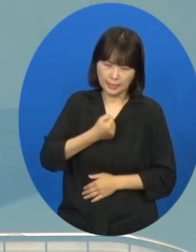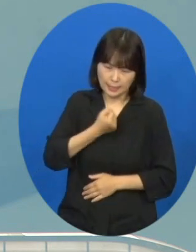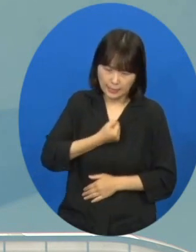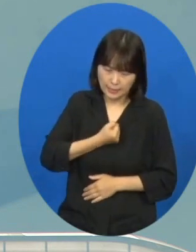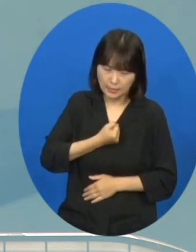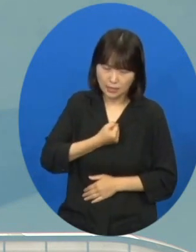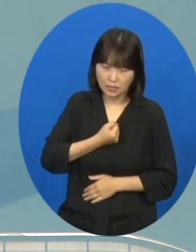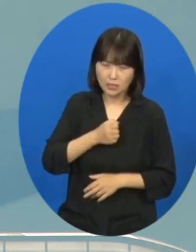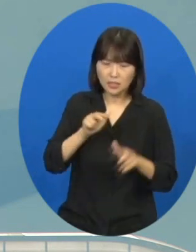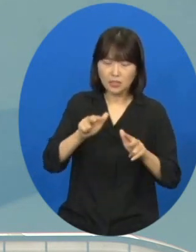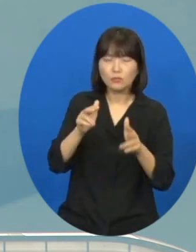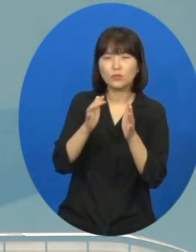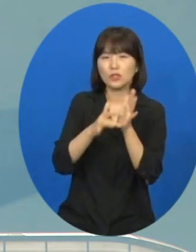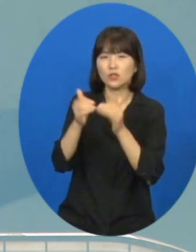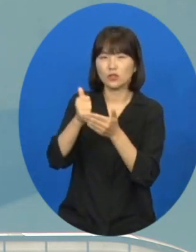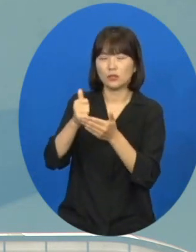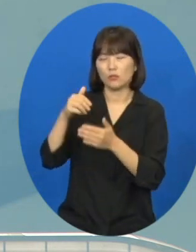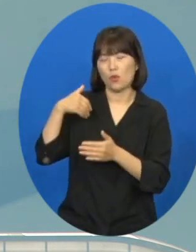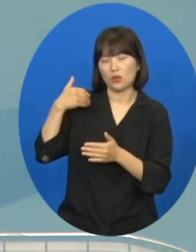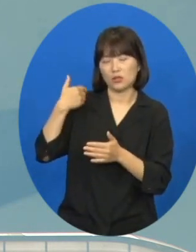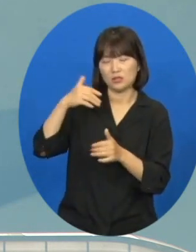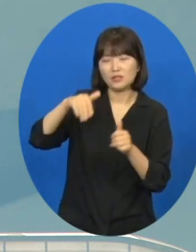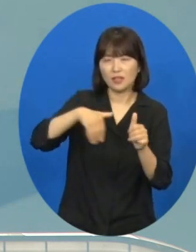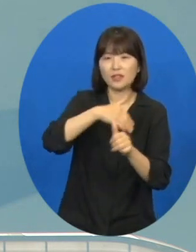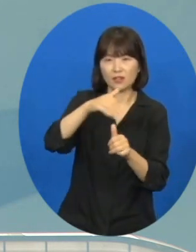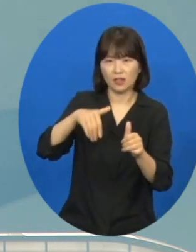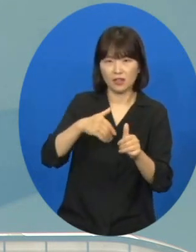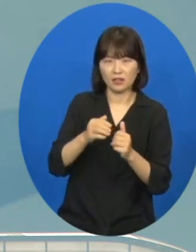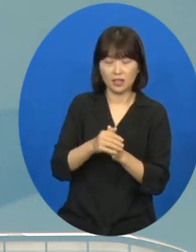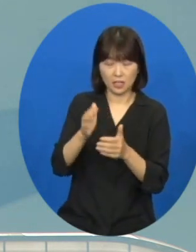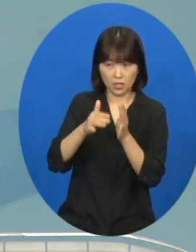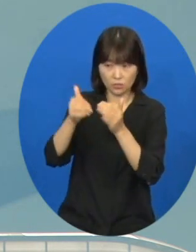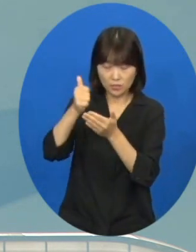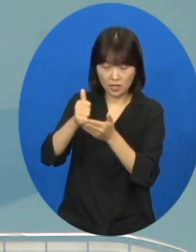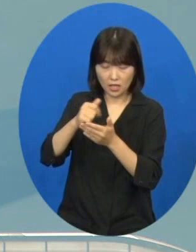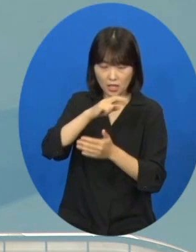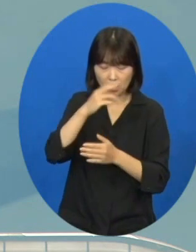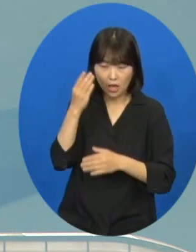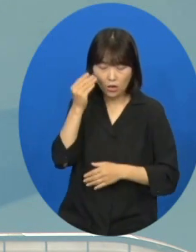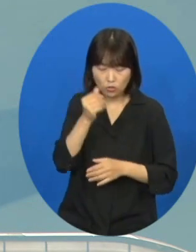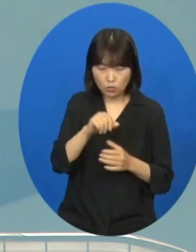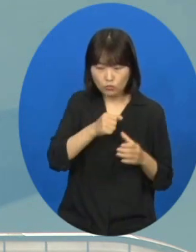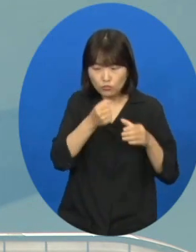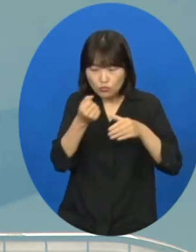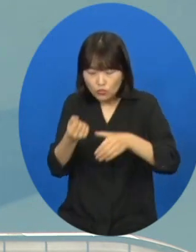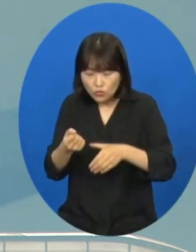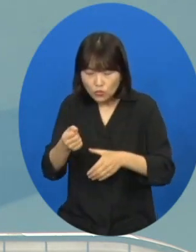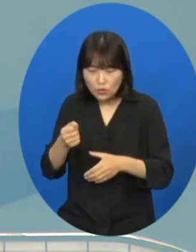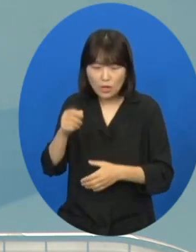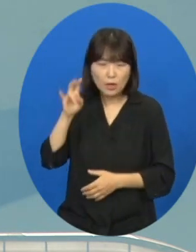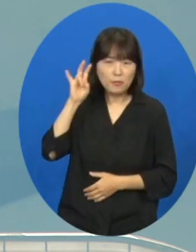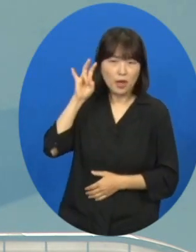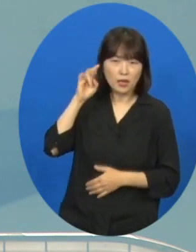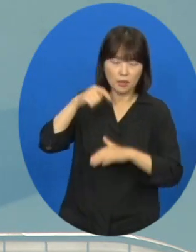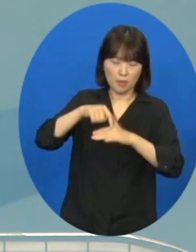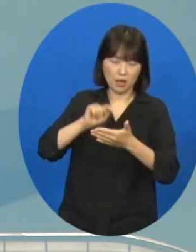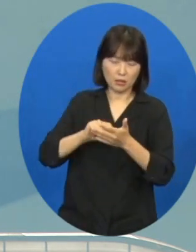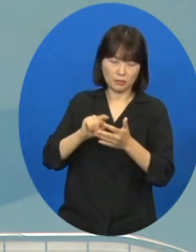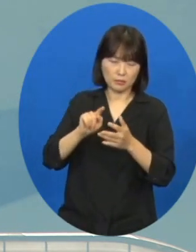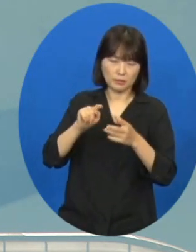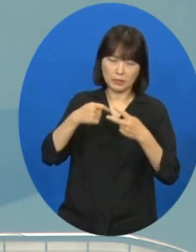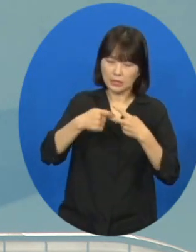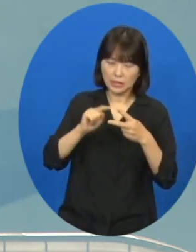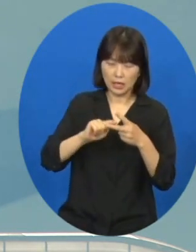잘 모르시는 거예요. 예수님에게 향유 옥합을 부었던 마리아의 그 심정을 아직도 조금 더 이해를 못하는